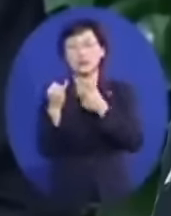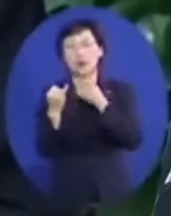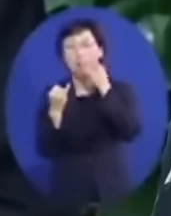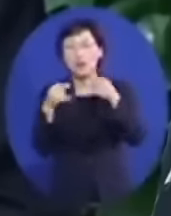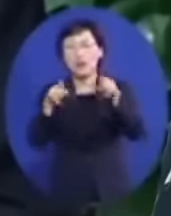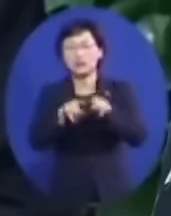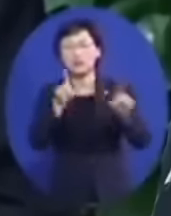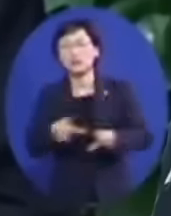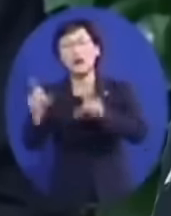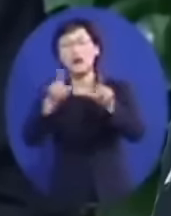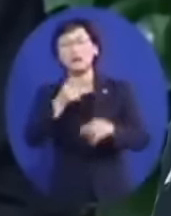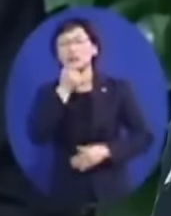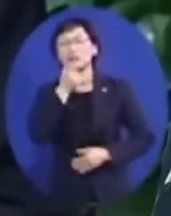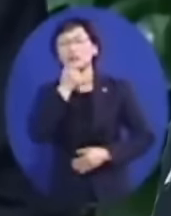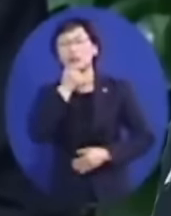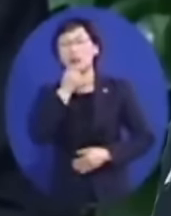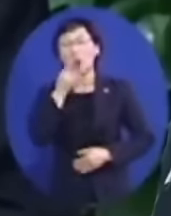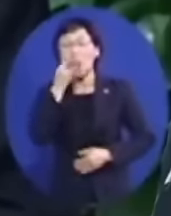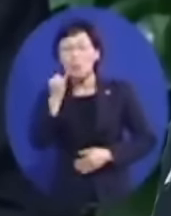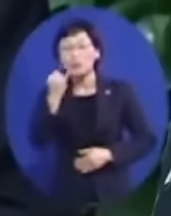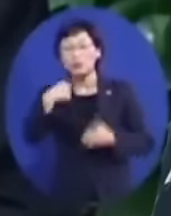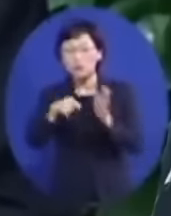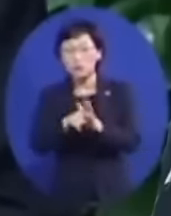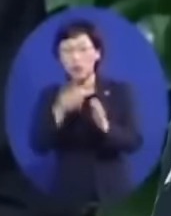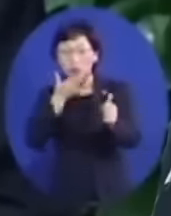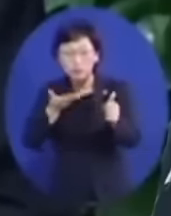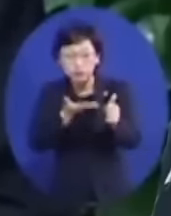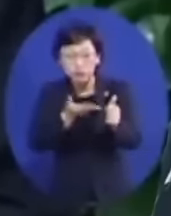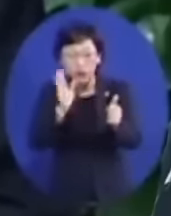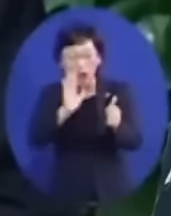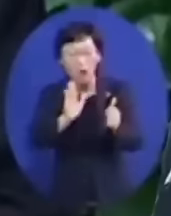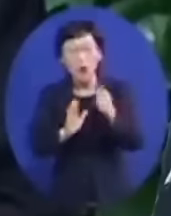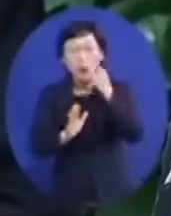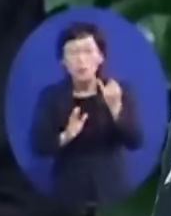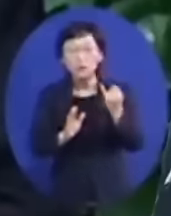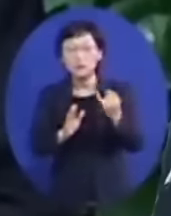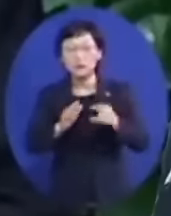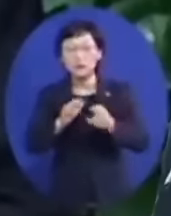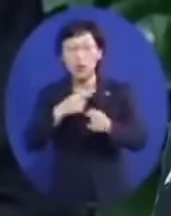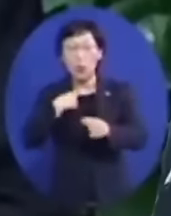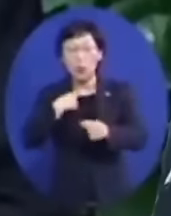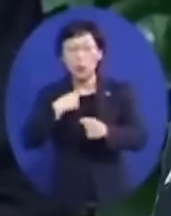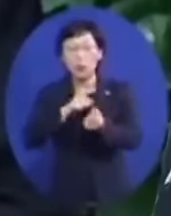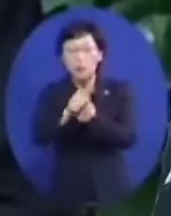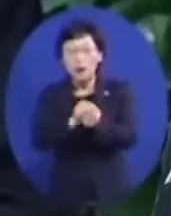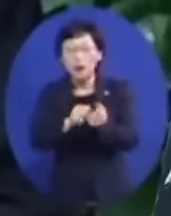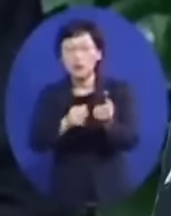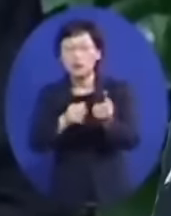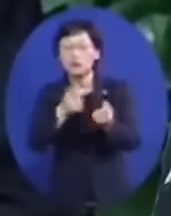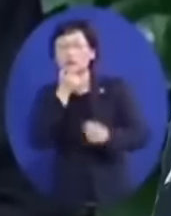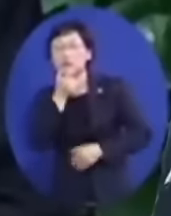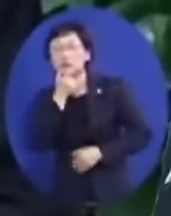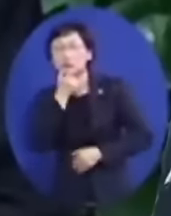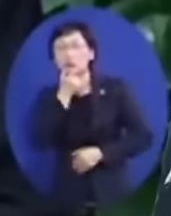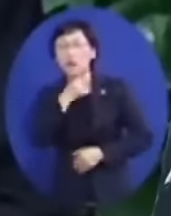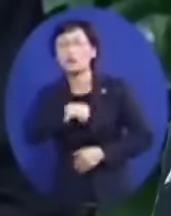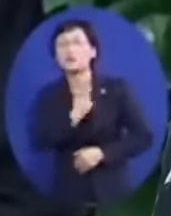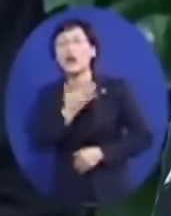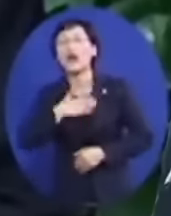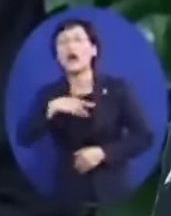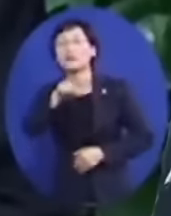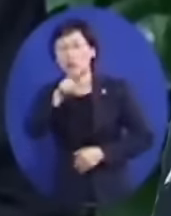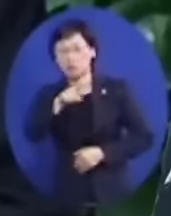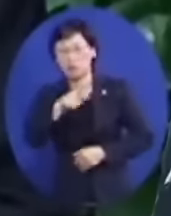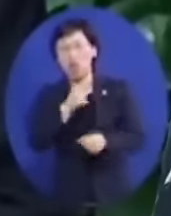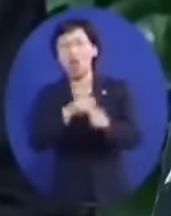보겠다. 어머니 위해서 밥도 안 차려주고 빨래도 어머니 빨래는 따로 내놓고 어머니가 직접 하라고 하고